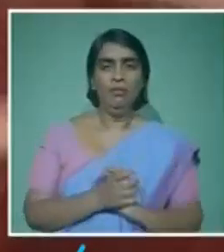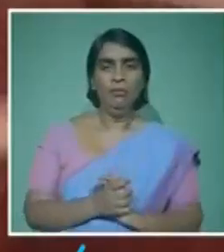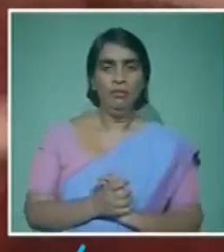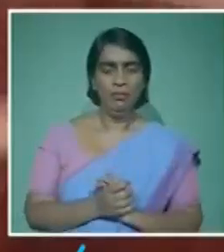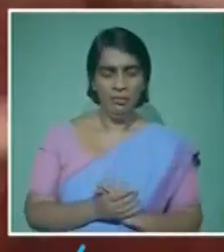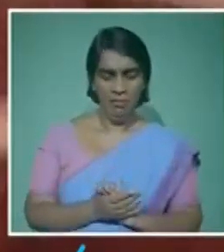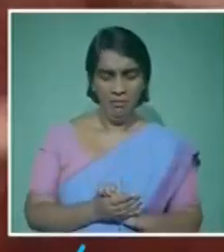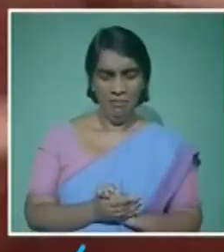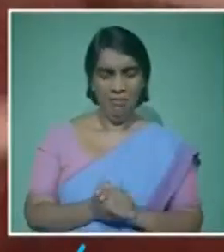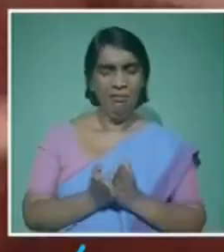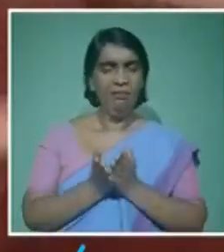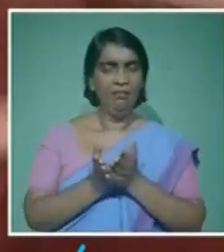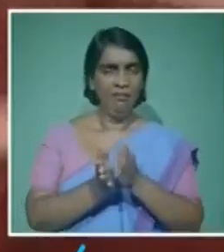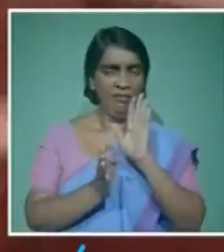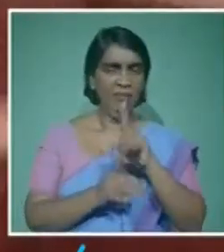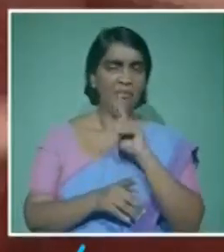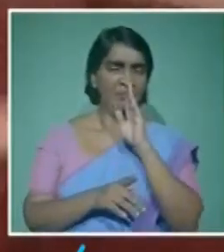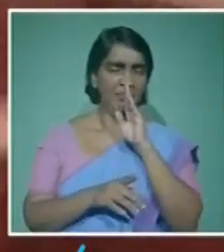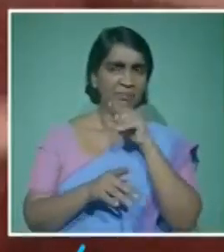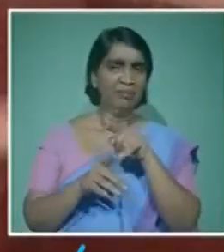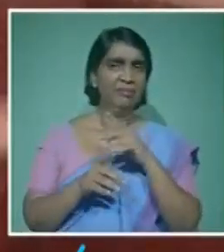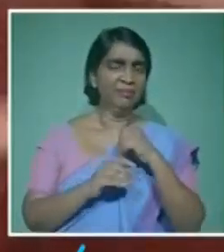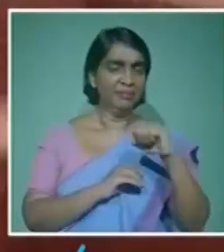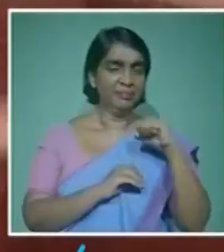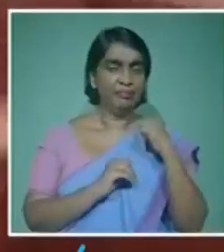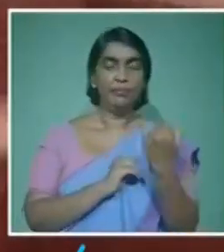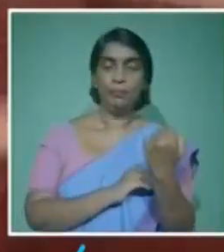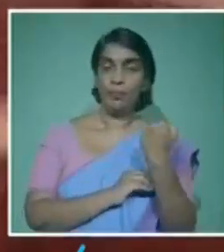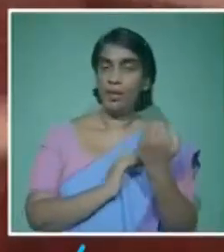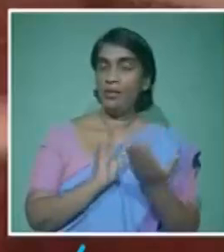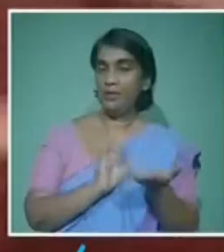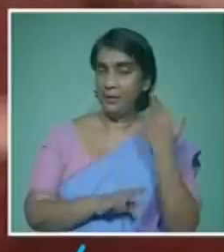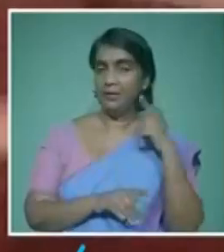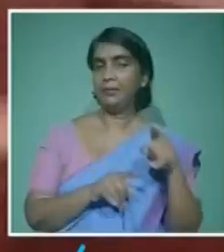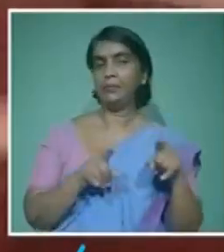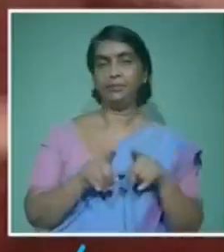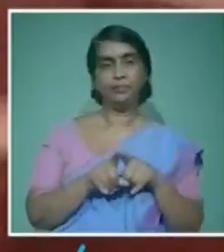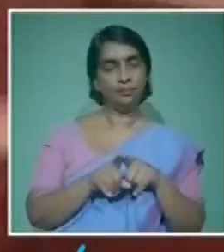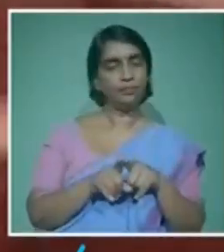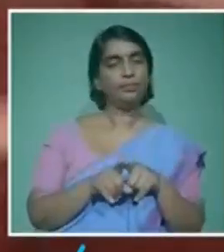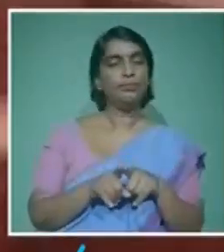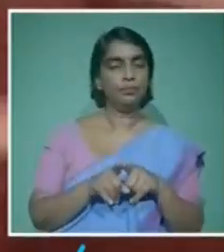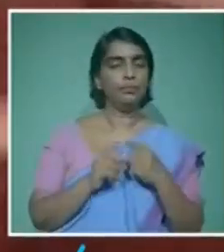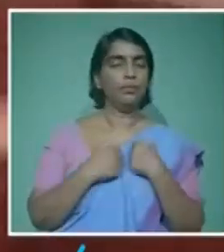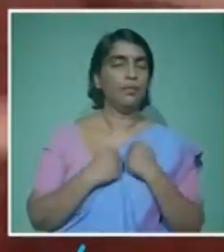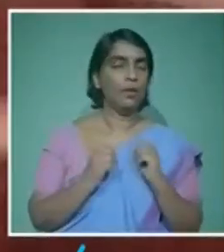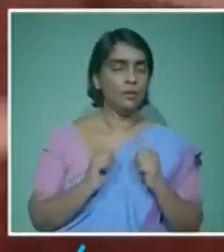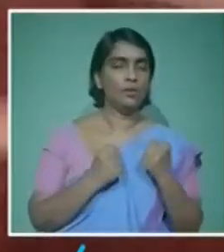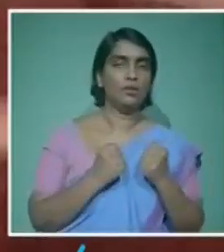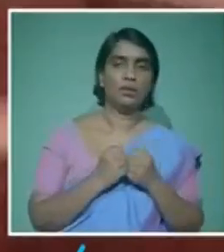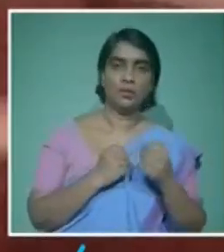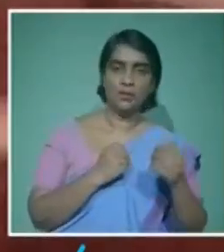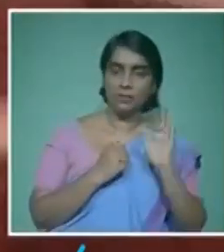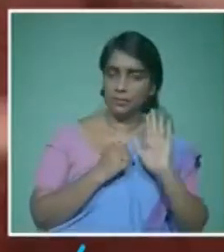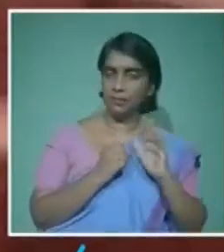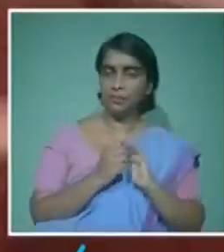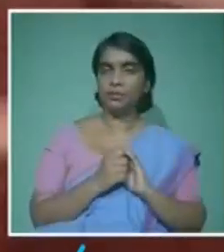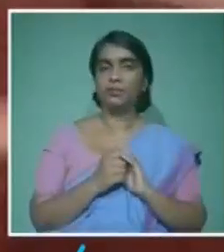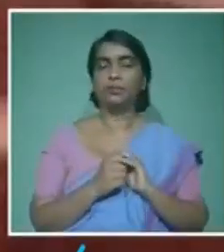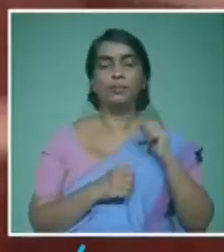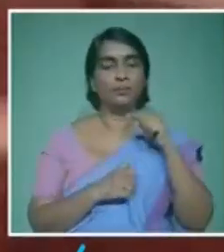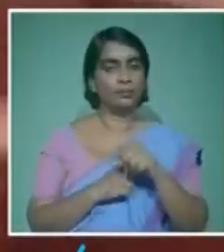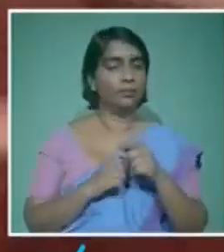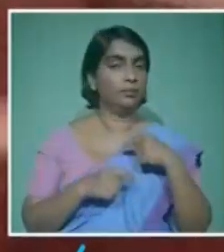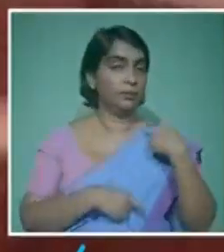கூடிய விரைவில் பயன்பாட்டுக்கு விடலாம் என்ற நம்பிக்கை நமக்கு இருக்கின்றது. இந்த இயந்திரமானது மின்கலத்தையும் அதே